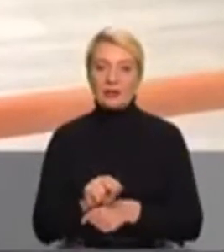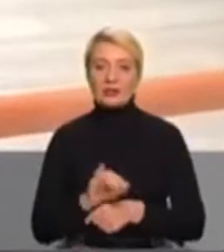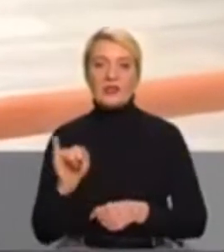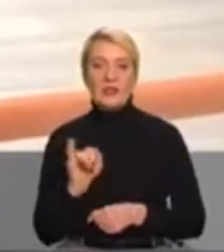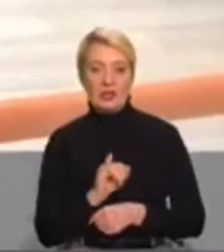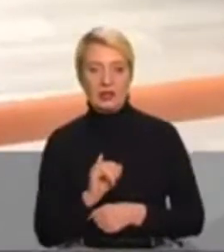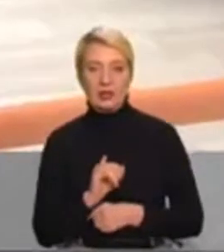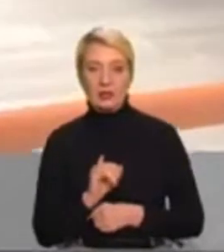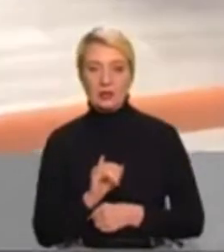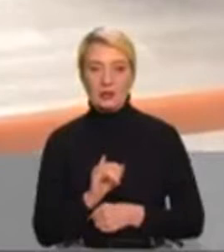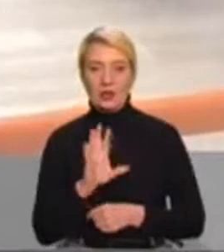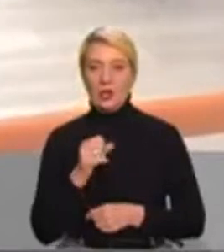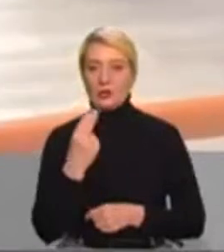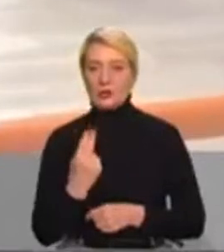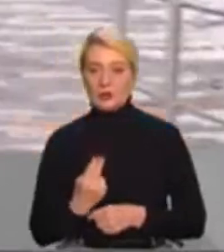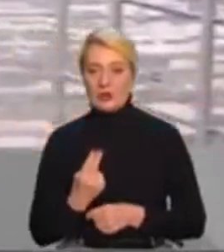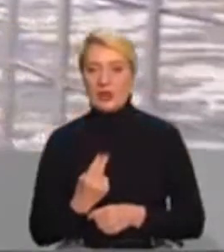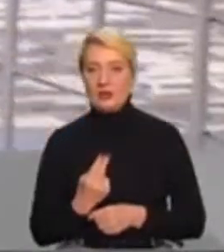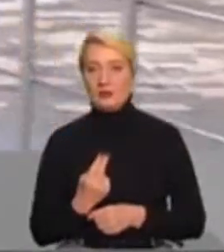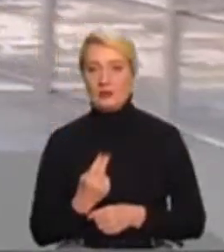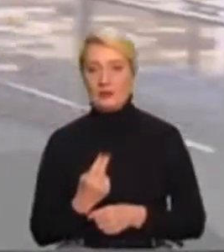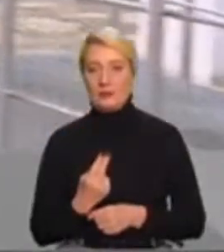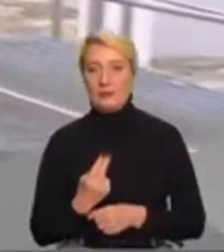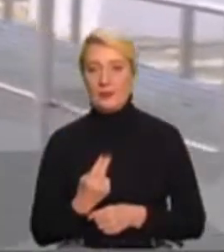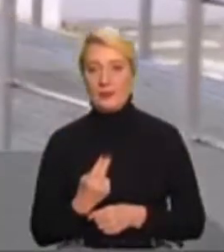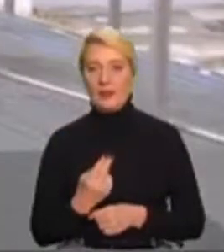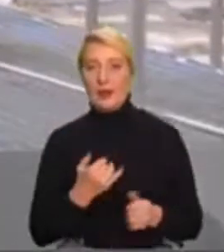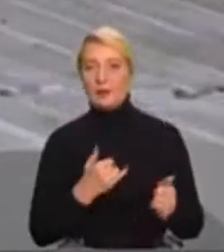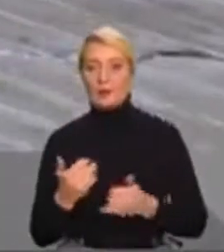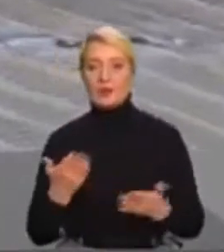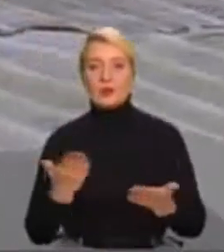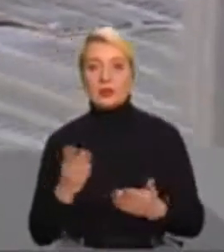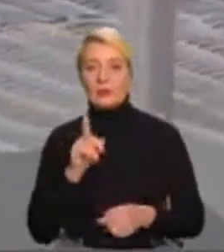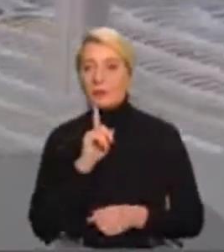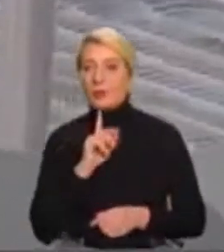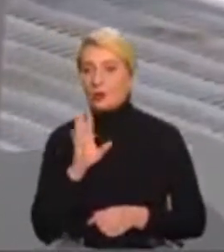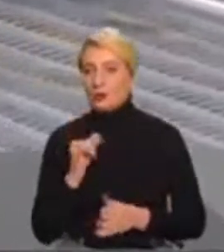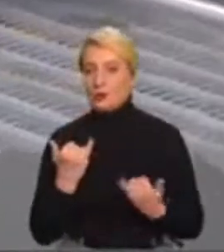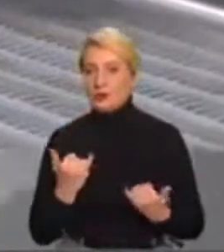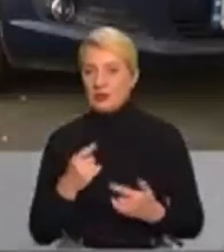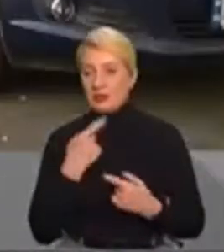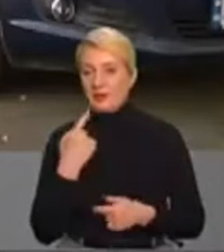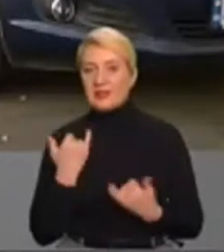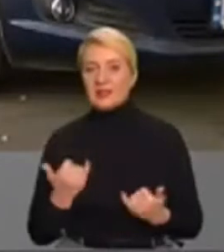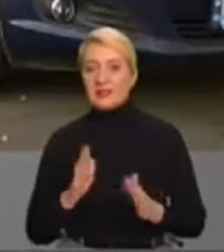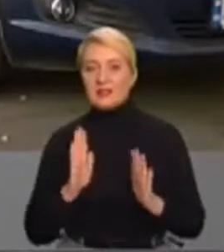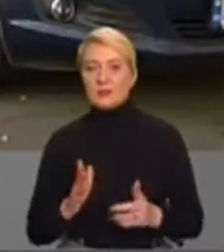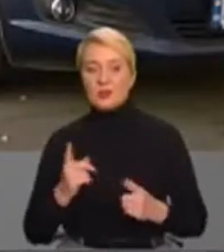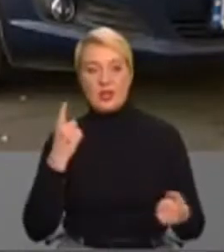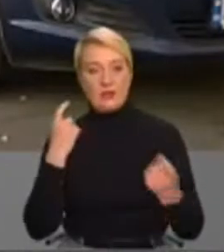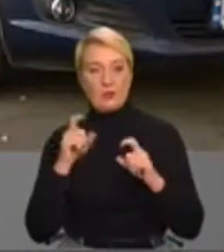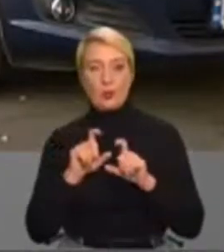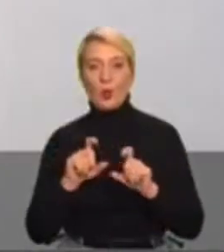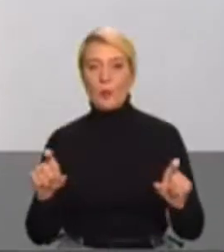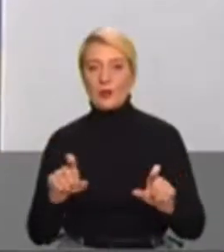в соціальній площині. Це соціальну послугу, про яку ми щойно говорили. Зараз ми будемо робити інформкампанію для того,